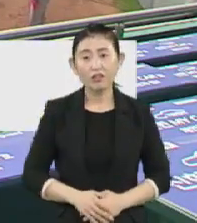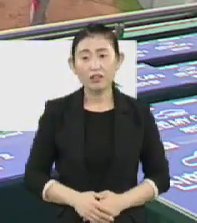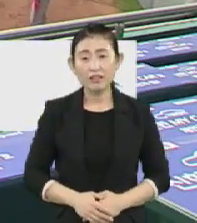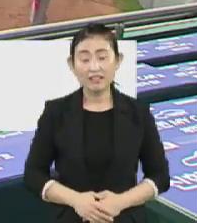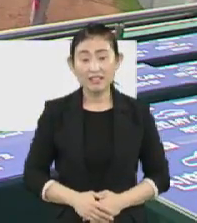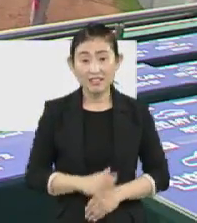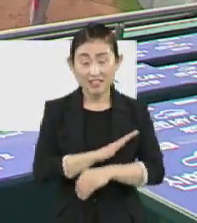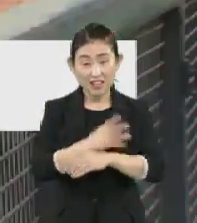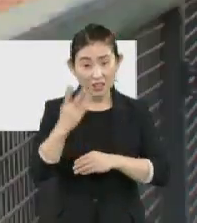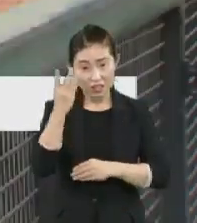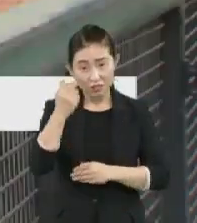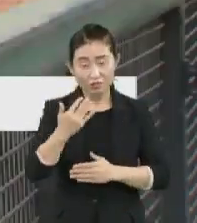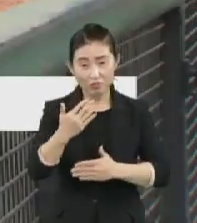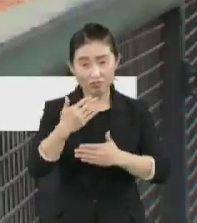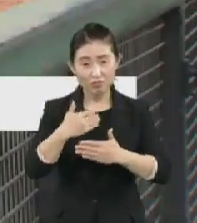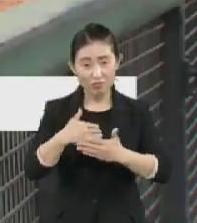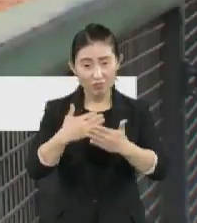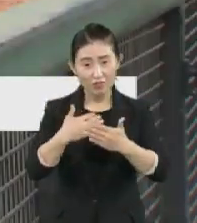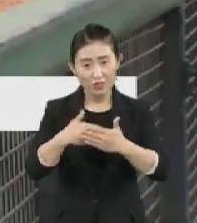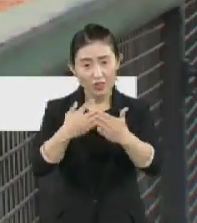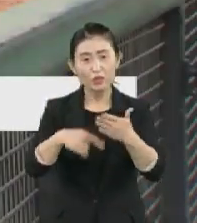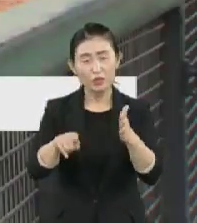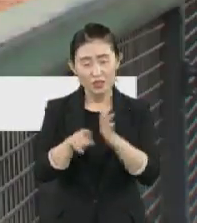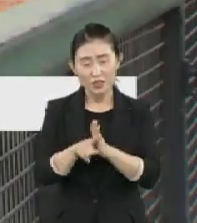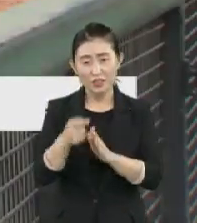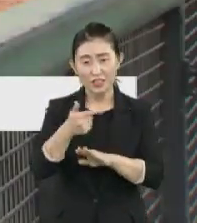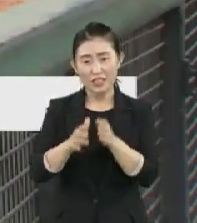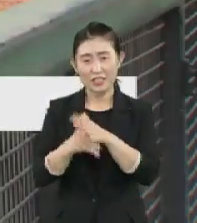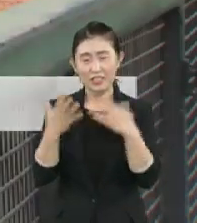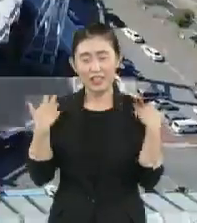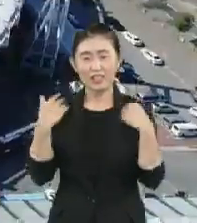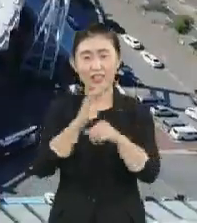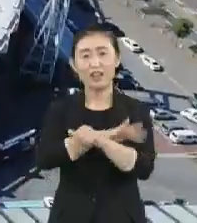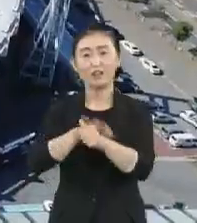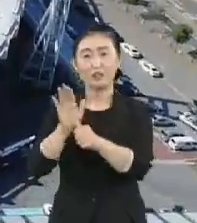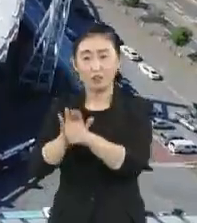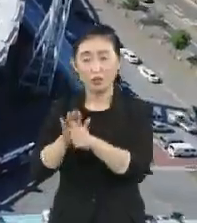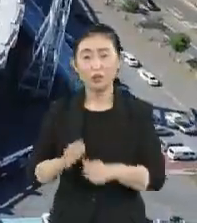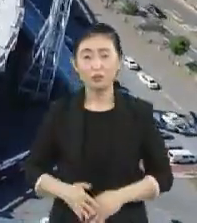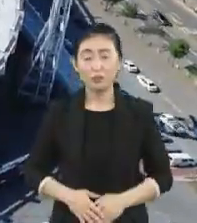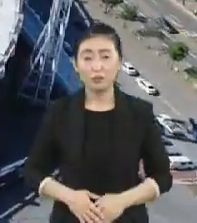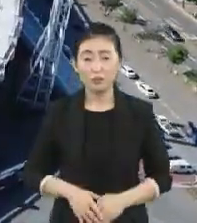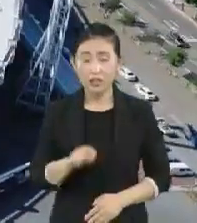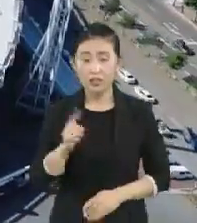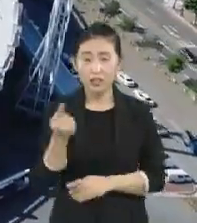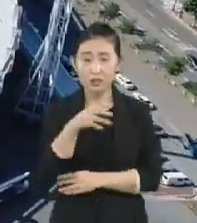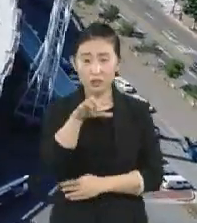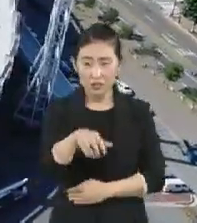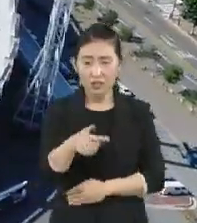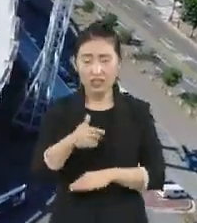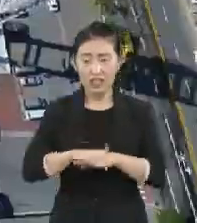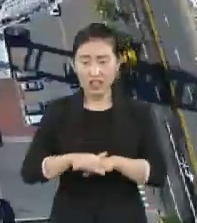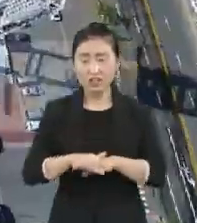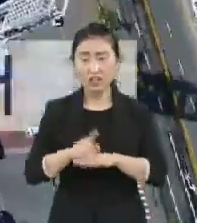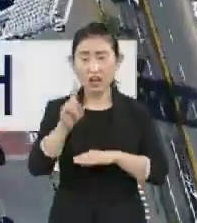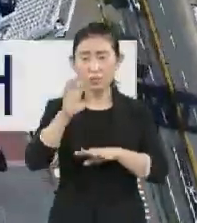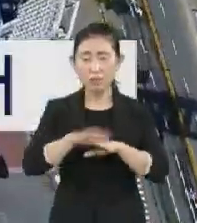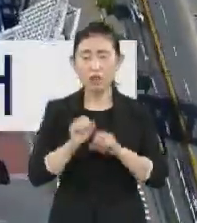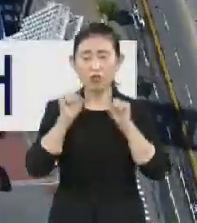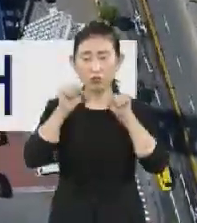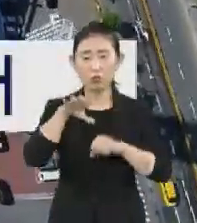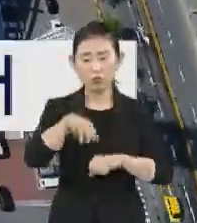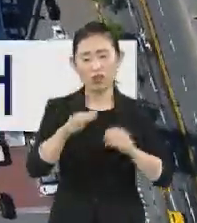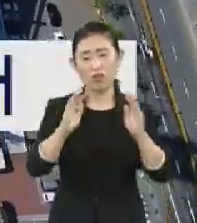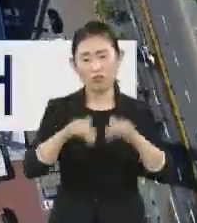그것이 현실화가 될 수 있도록 대전시와 적극적으로 협력해 나갈 방침입니다. 베이스볼 드림파크는 대전 한밭 종합운동장